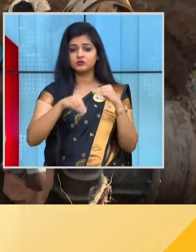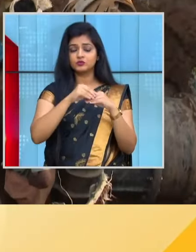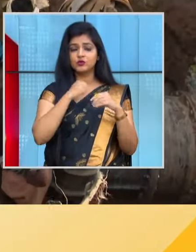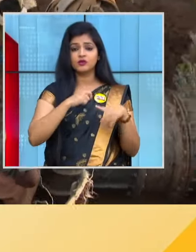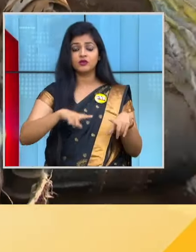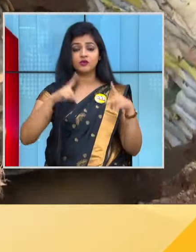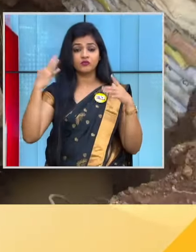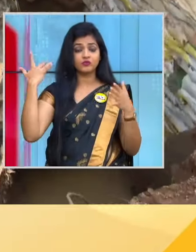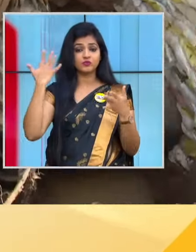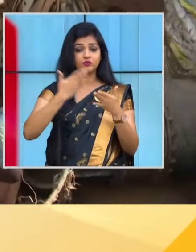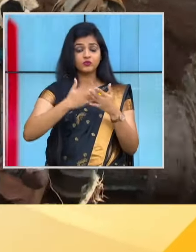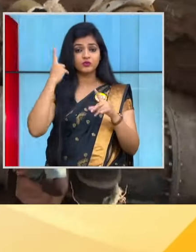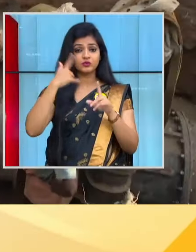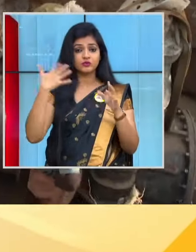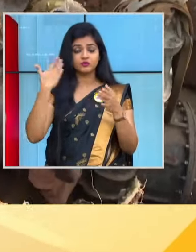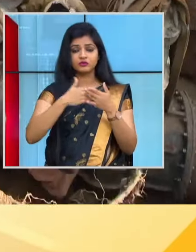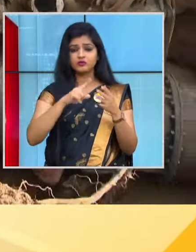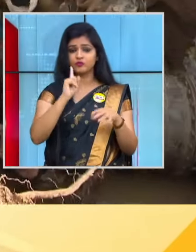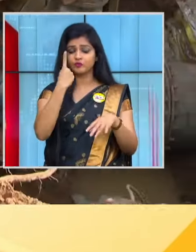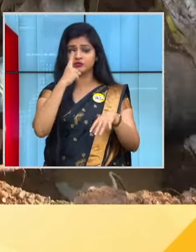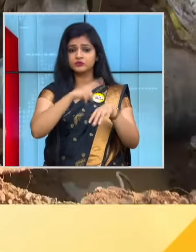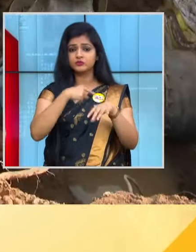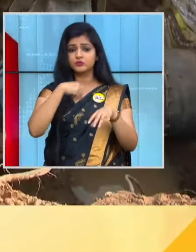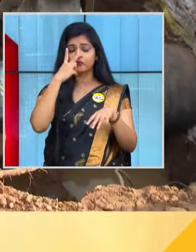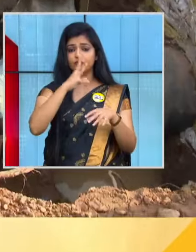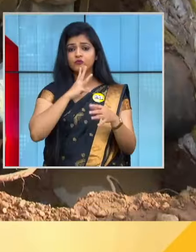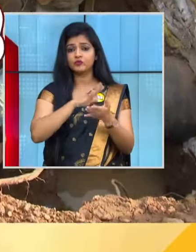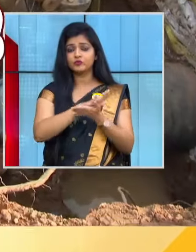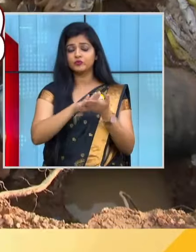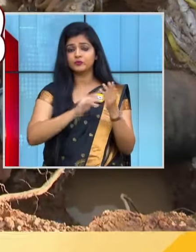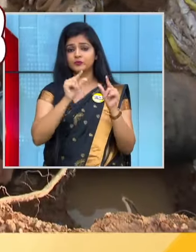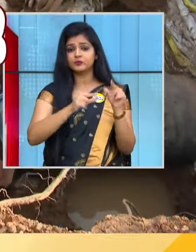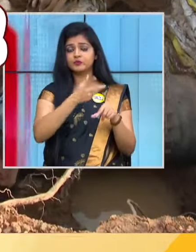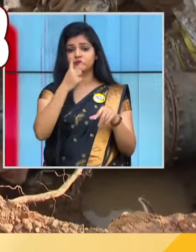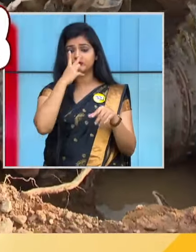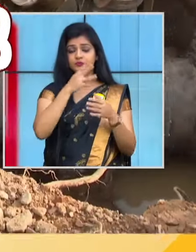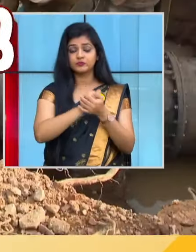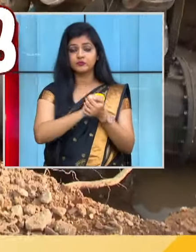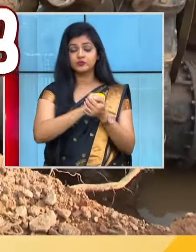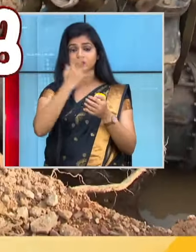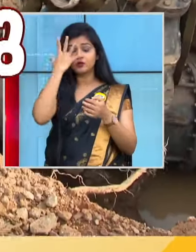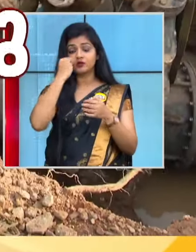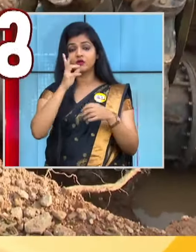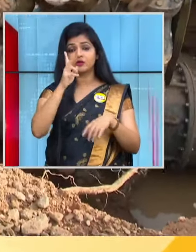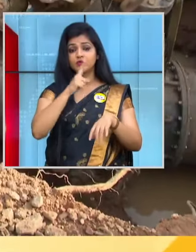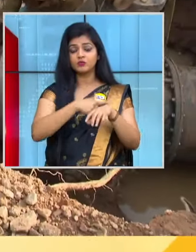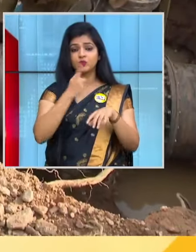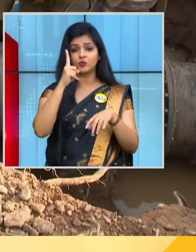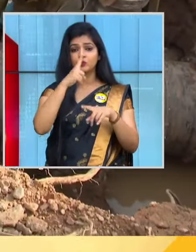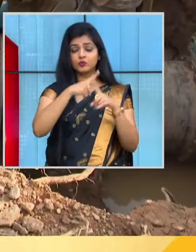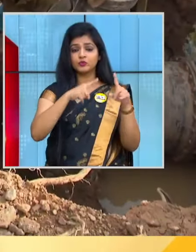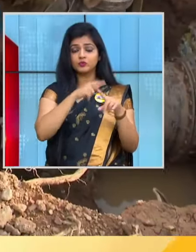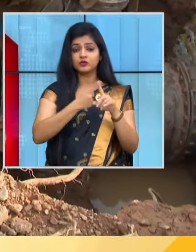ജീവിതത്തിനിടയിൽ ഇത്രയും കാലത്തിനിടയിൽ ഇങ്ങനെ ഒരു സംരംഭം ഞാൻ കണ്ടിട്ടുമില്ല, ഈ ജനങ്ങളും കണ്ടിട്ടില്ല. പാതിരാത്രി 2 മണിക്കും 1.5 മണിക്കും